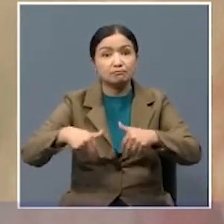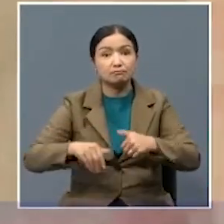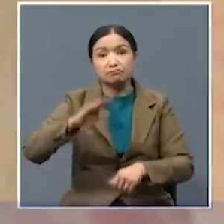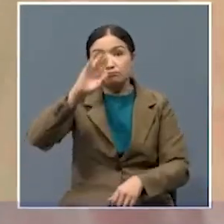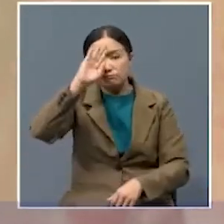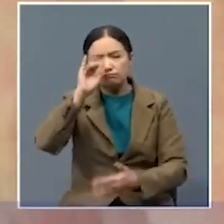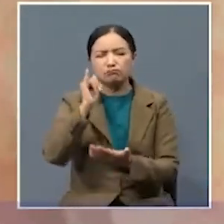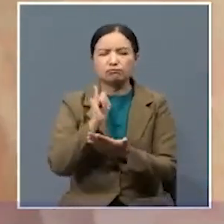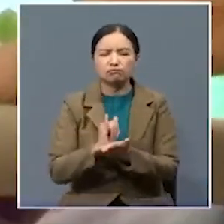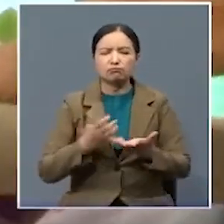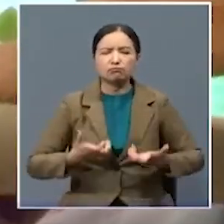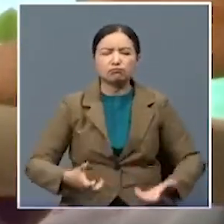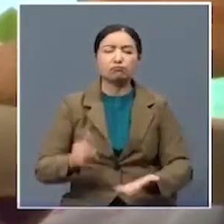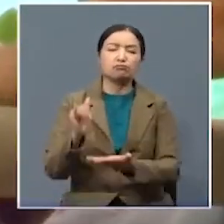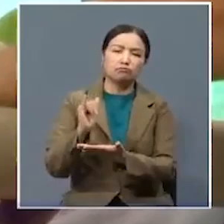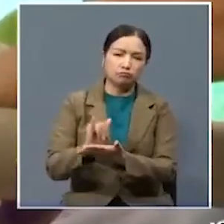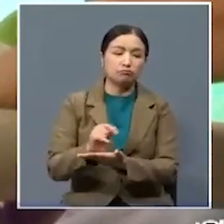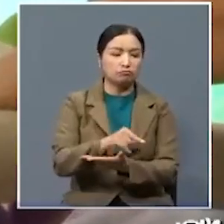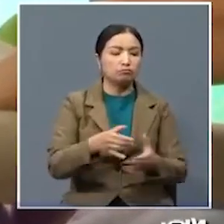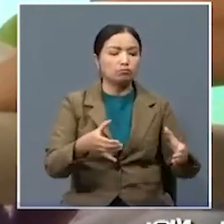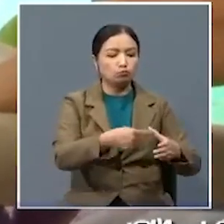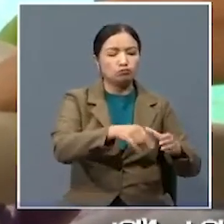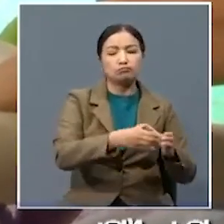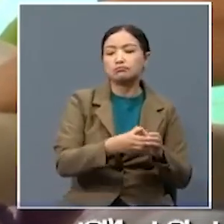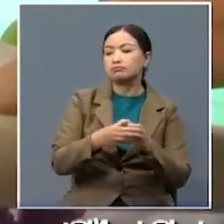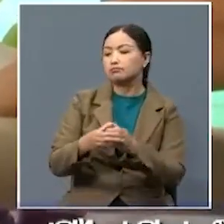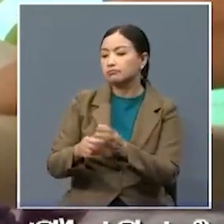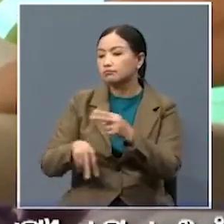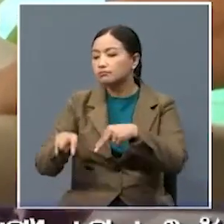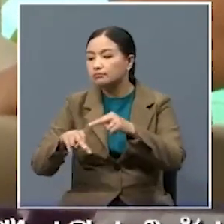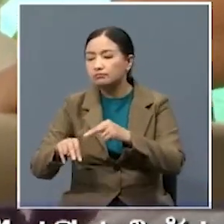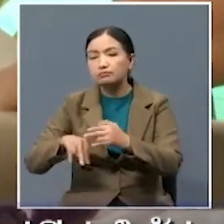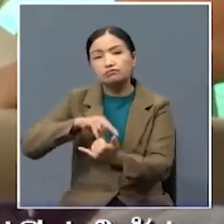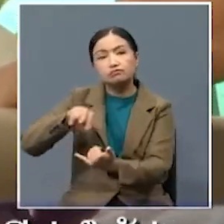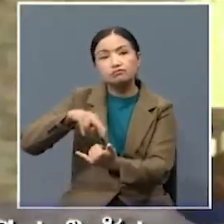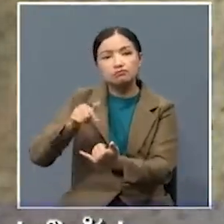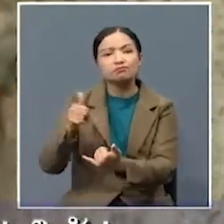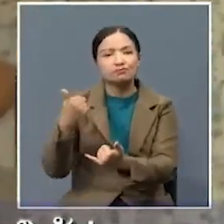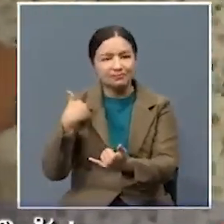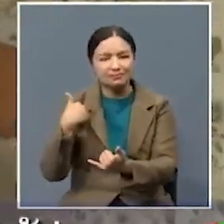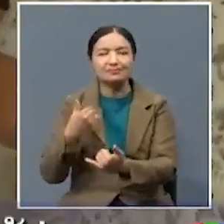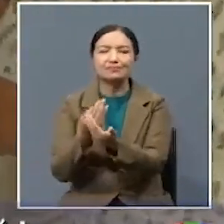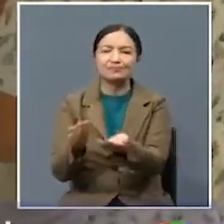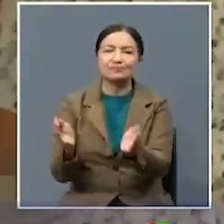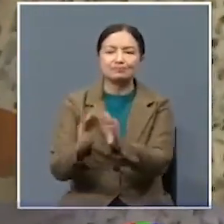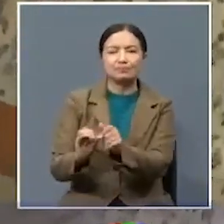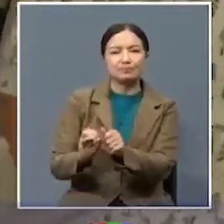ป็นผู้ป่วยติดเตียงก็มีการลงพื้นที่เพื่อให้ความรู้ในการรักษาพยาบาลกับคร